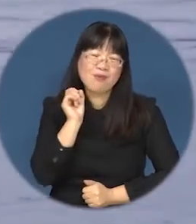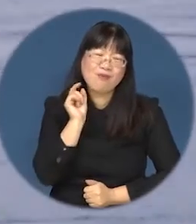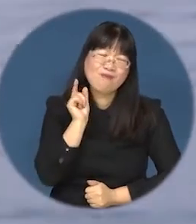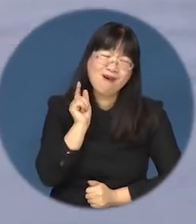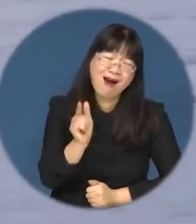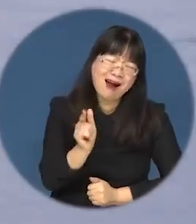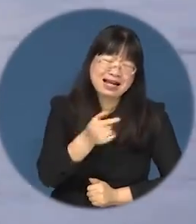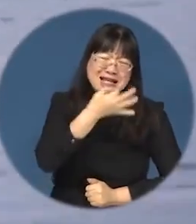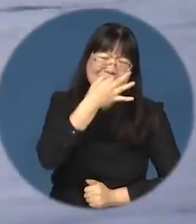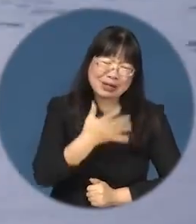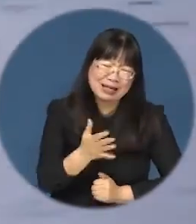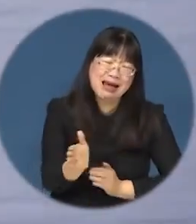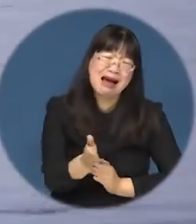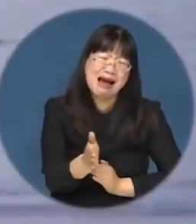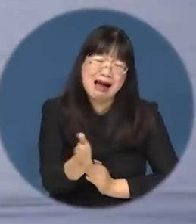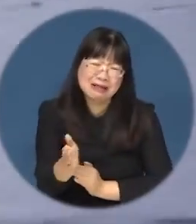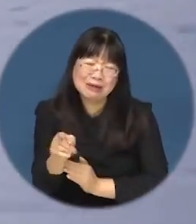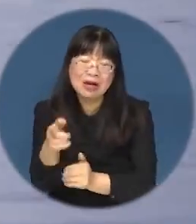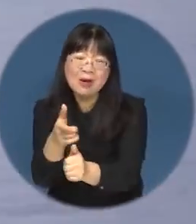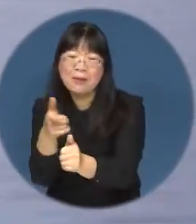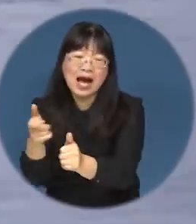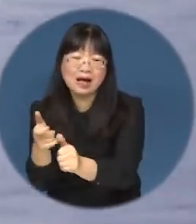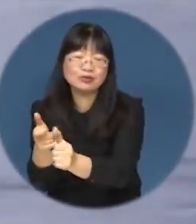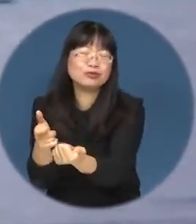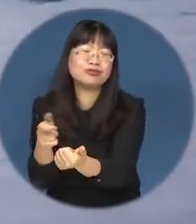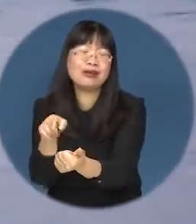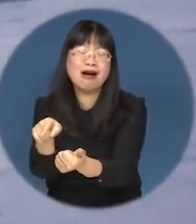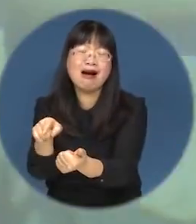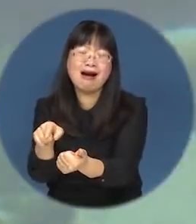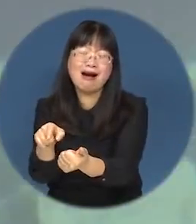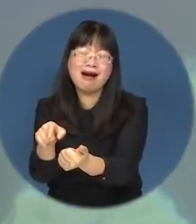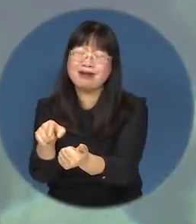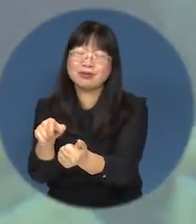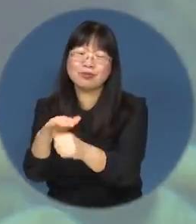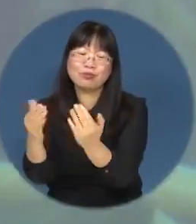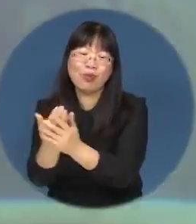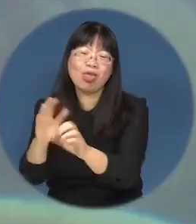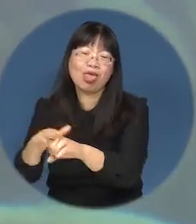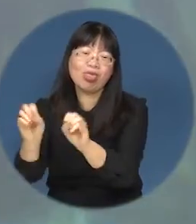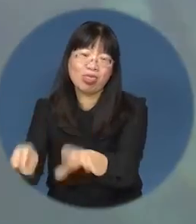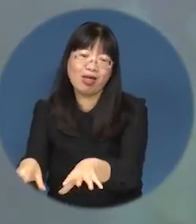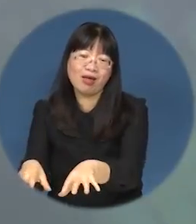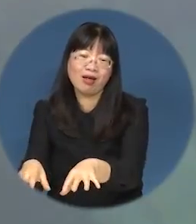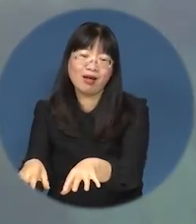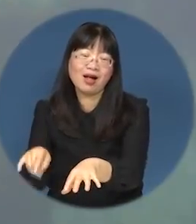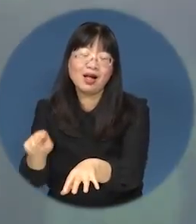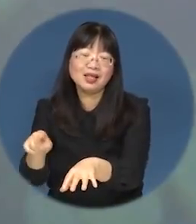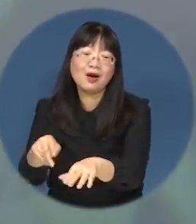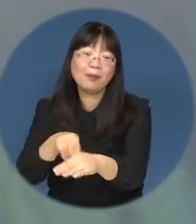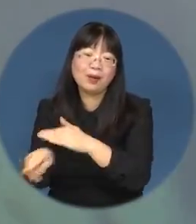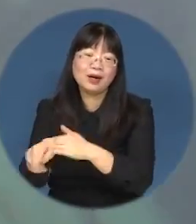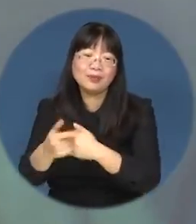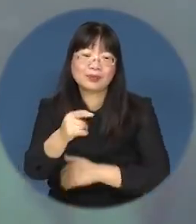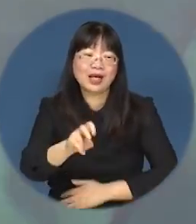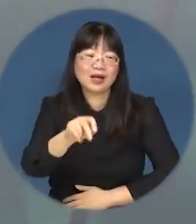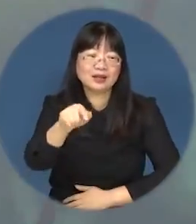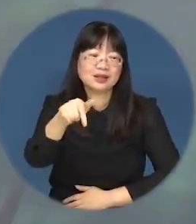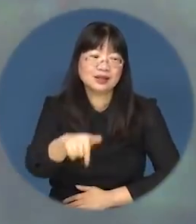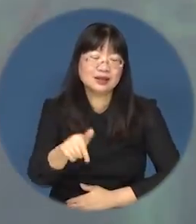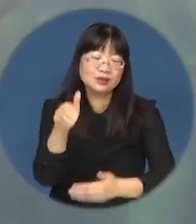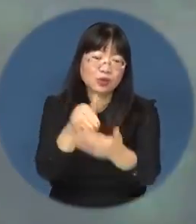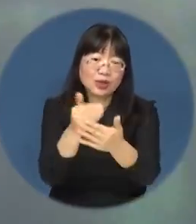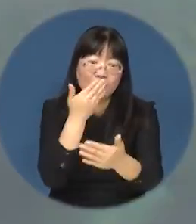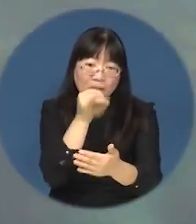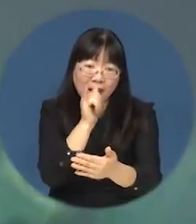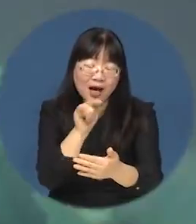완전히 예. 거기서 물거품이 되는 거죠. 그래서 그걸 피해서 남국으로 들어간 애들은 이제 배불리 많이 먹고 이제